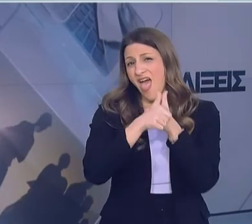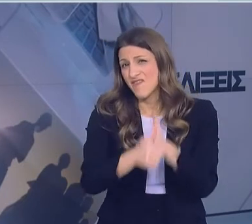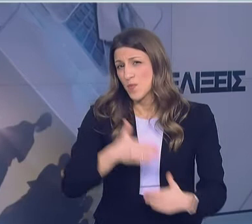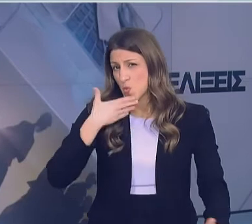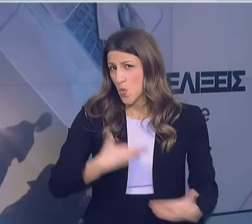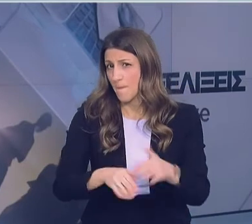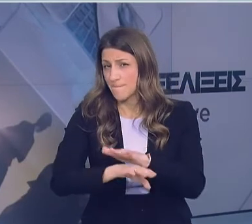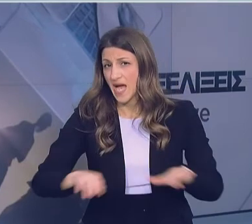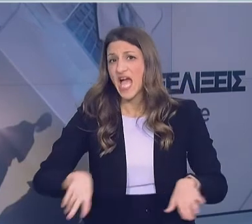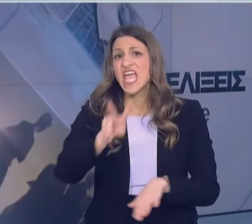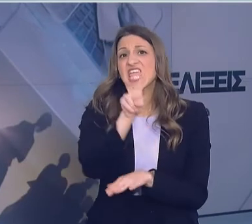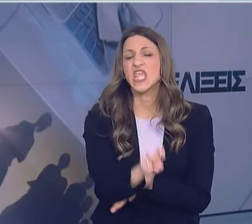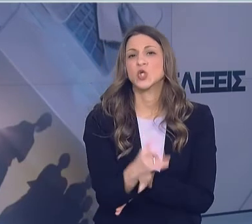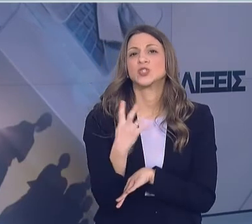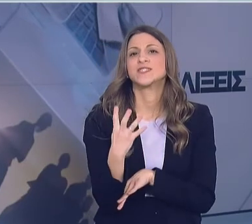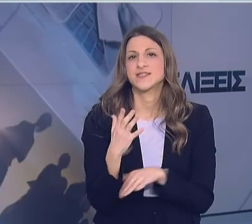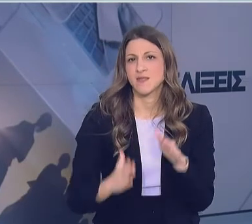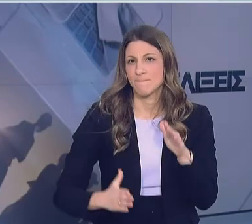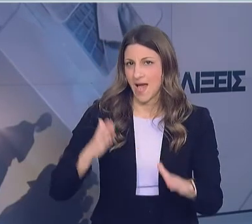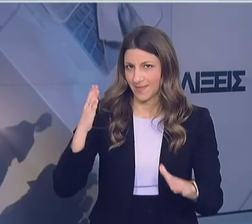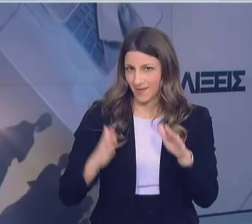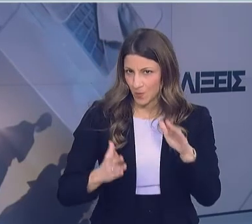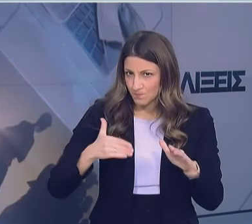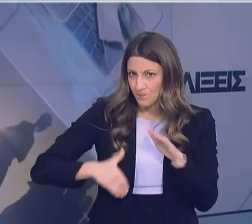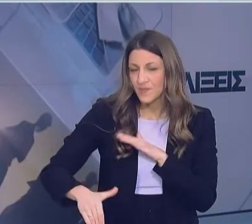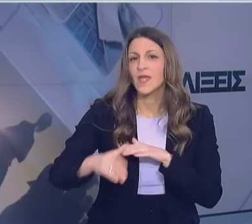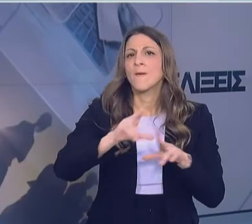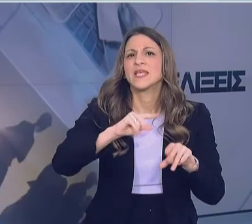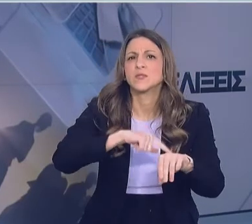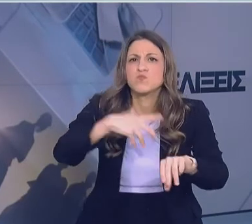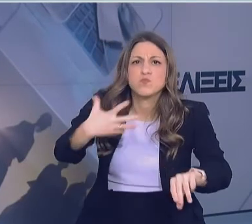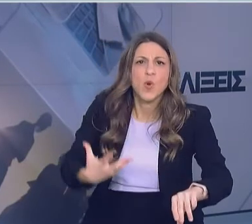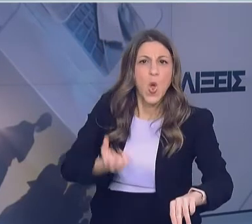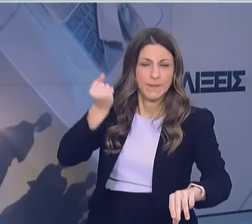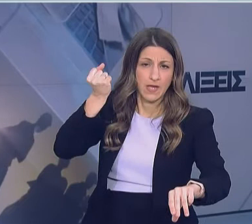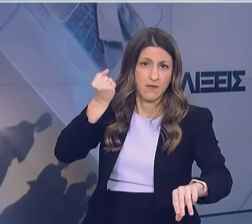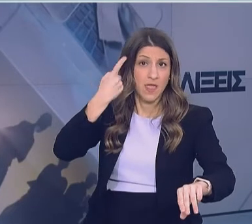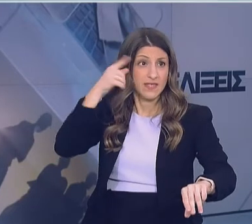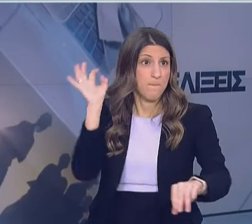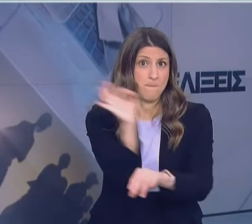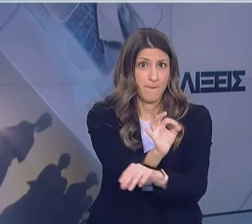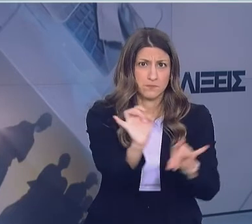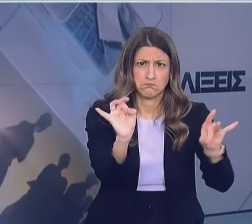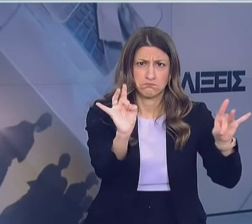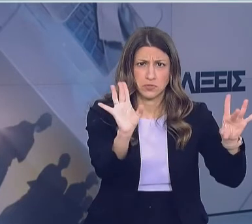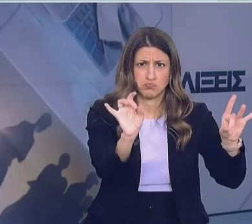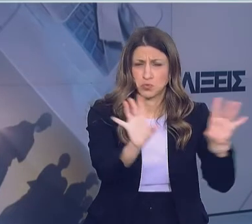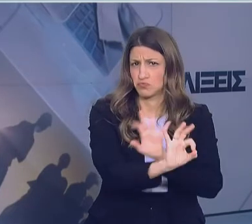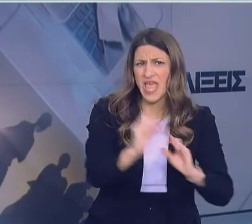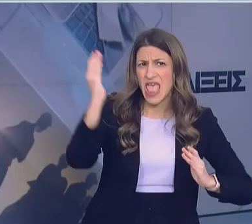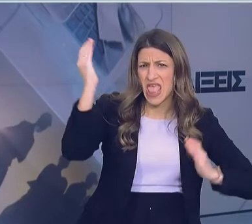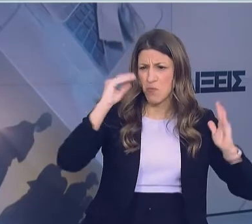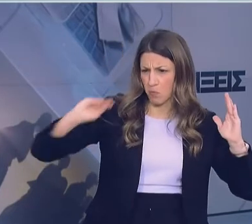στις 24 Τρίτου. Με την ενεργοποίηση αυτή έγινε προληπτικά και χωρίς να υπάρχουν αναφορές για κρούσματα ή καν ύποπτα